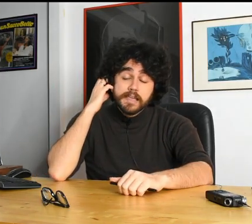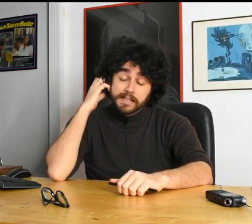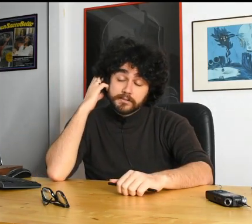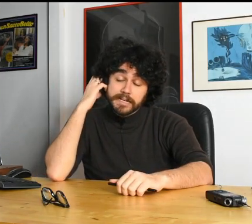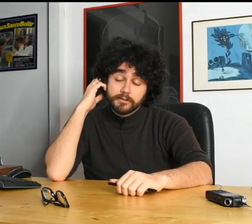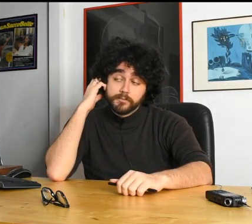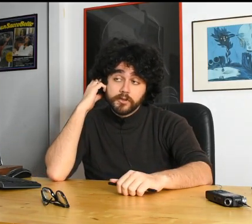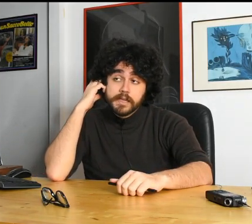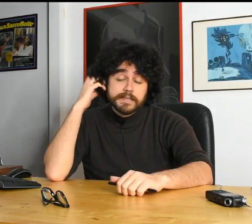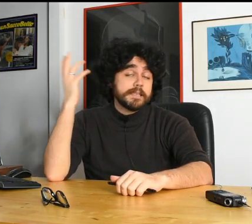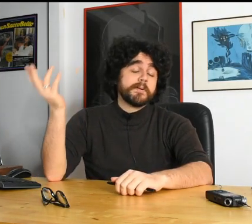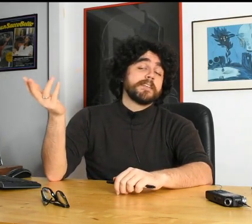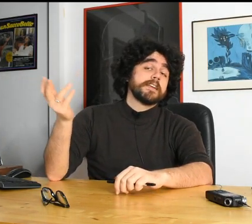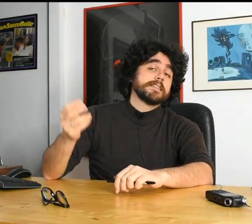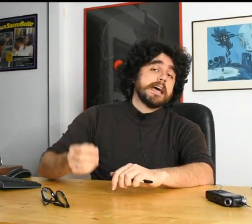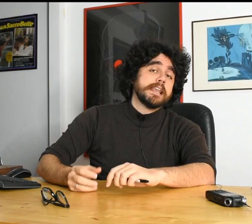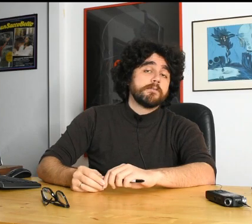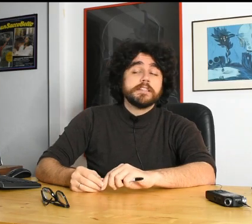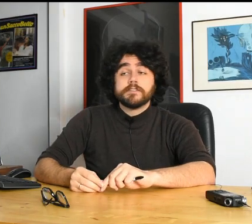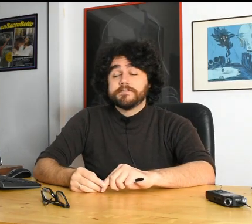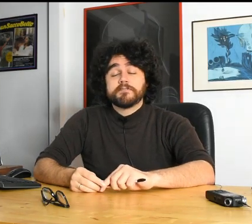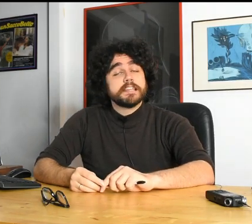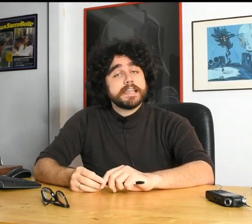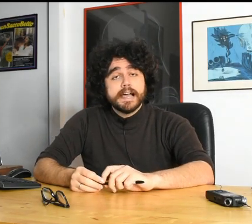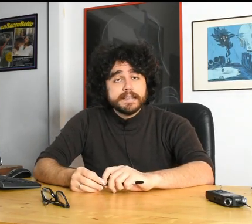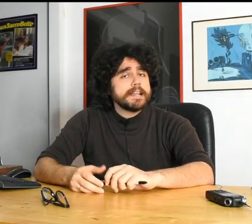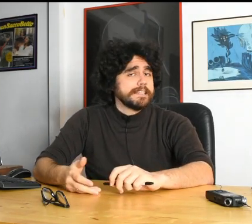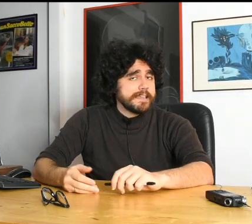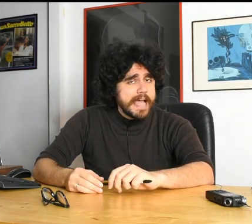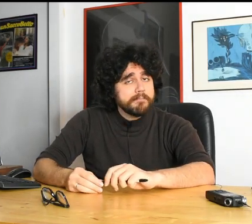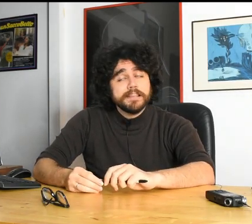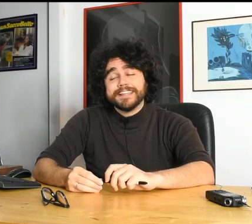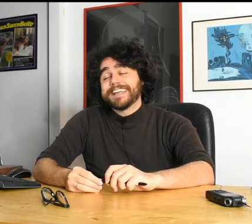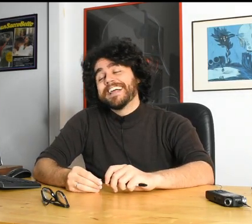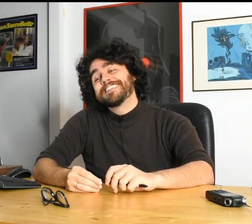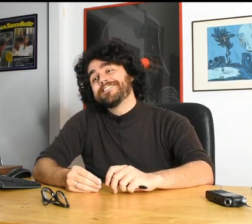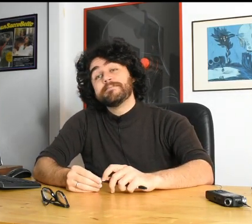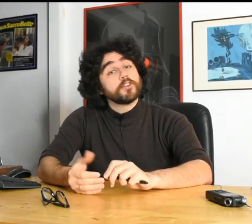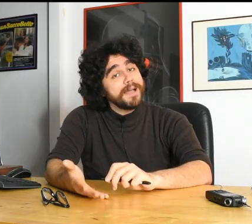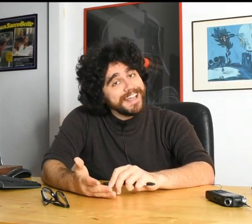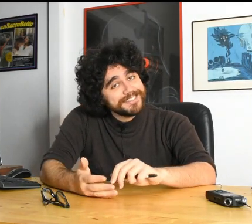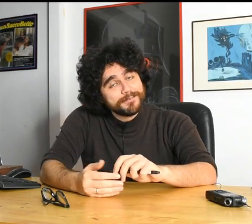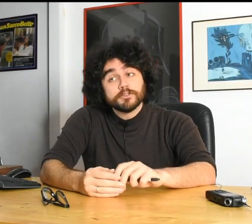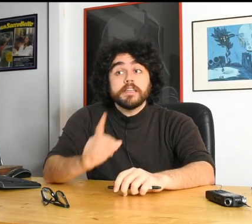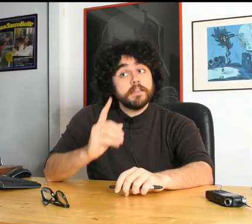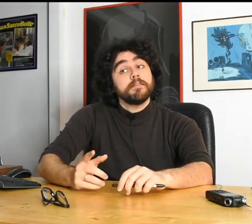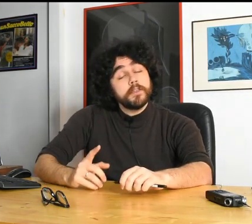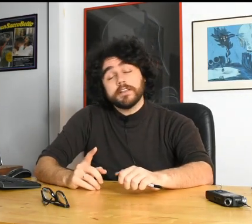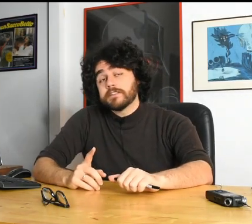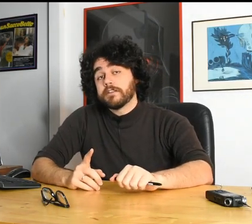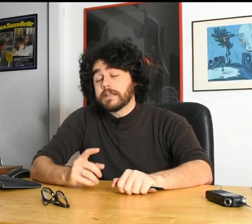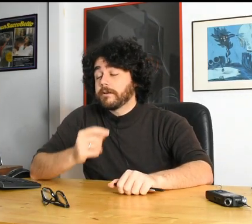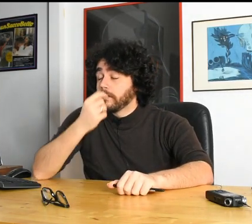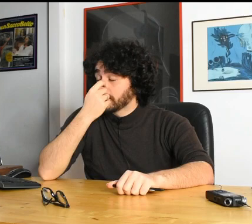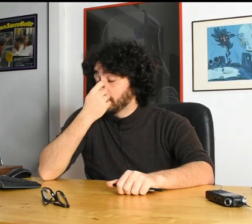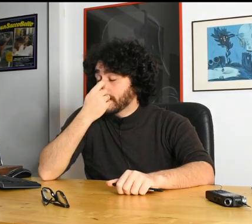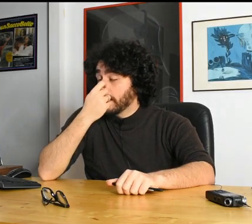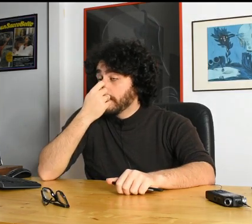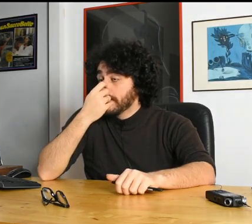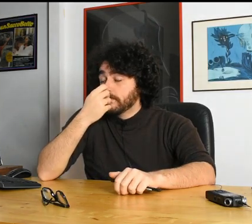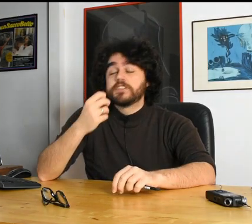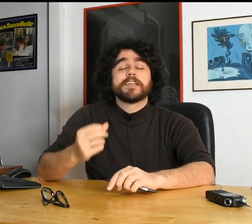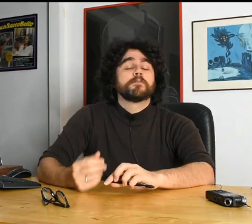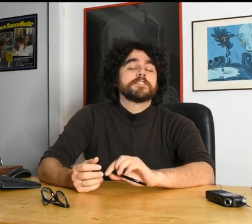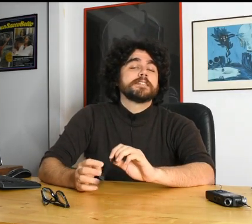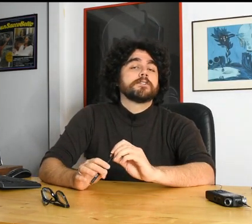serenità. Tra l'altro, appunto, sta per arrivare Natale, quindi dovete farvi dei regali. Regalatevi cambi, regalatevi il mio romanzo, appunto. E il mio romanzo è anche quello, un ottimo